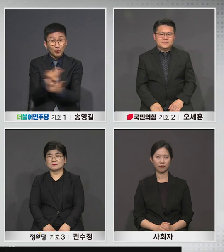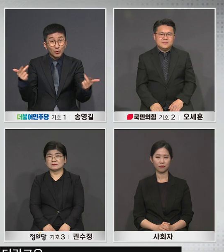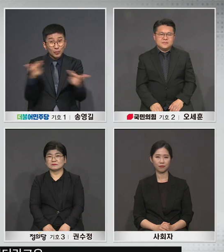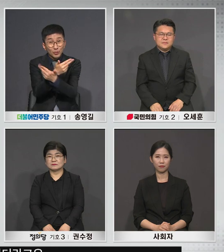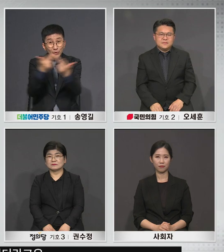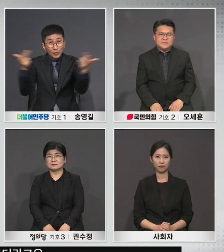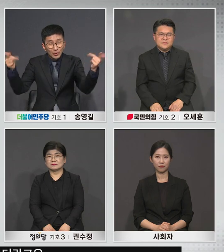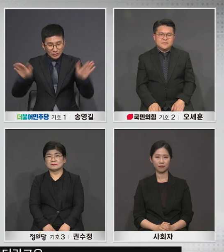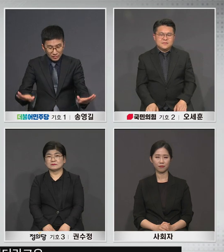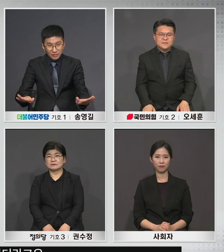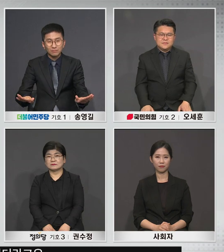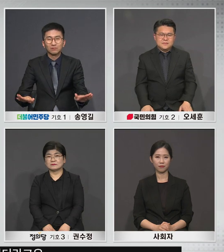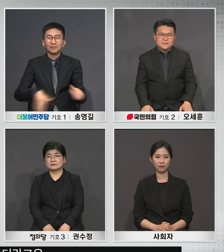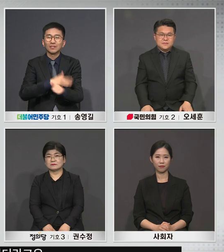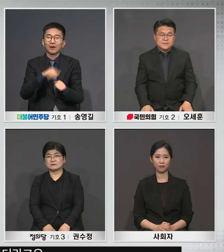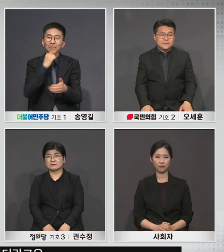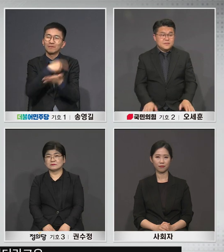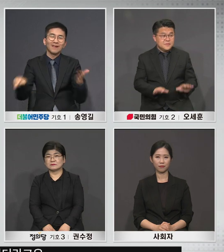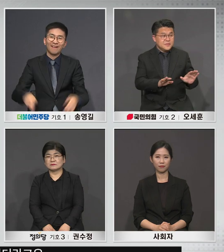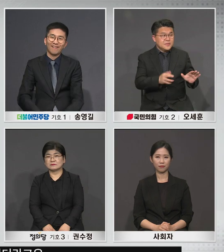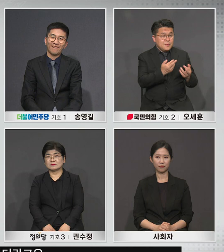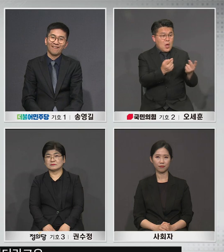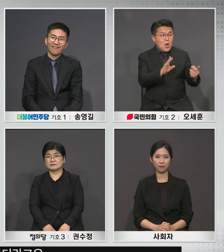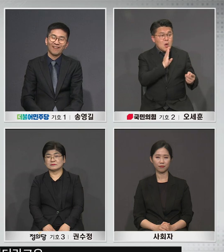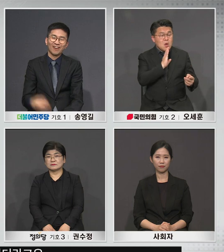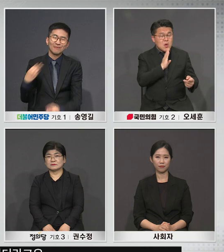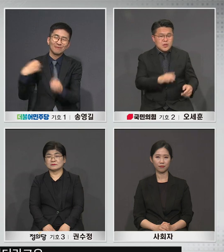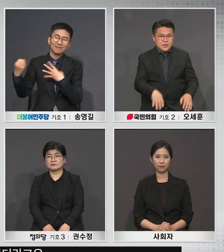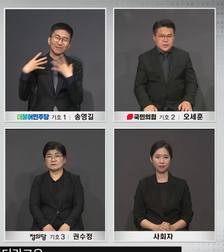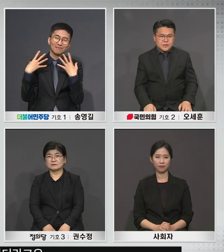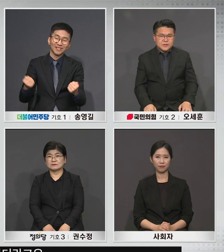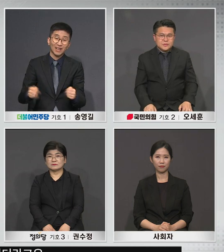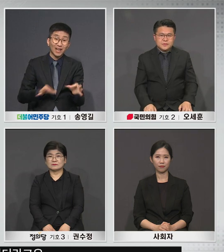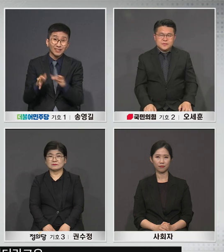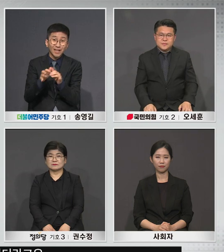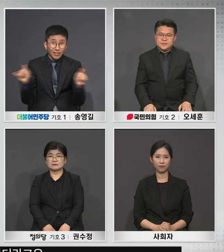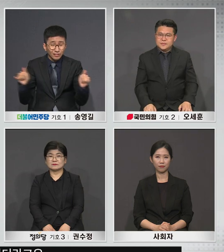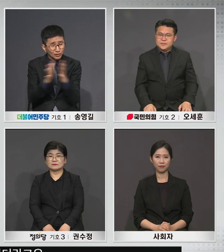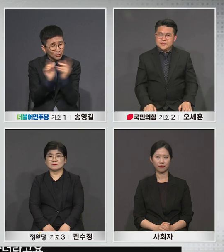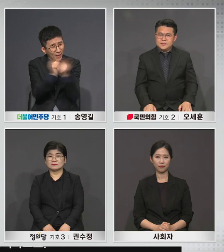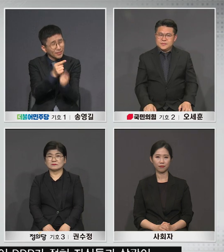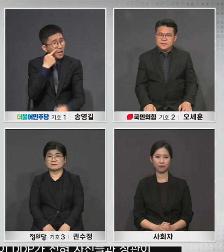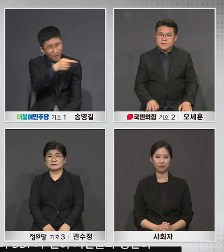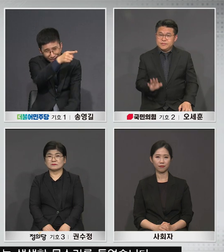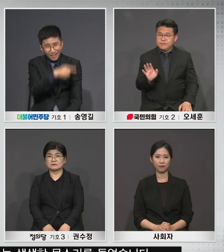목소리를 들었습니다. 다시 한 번 상인들의 생생한 목소리를 들어보세요.